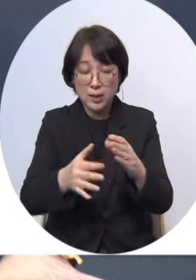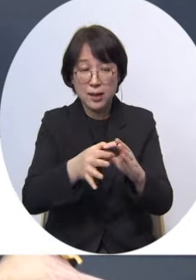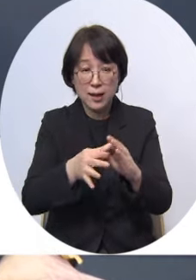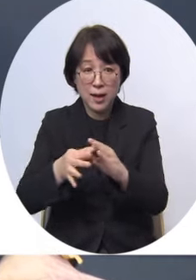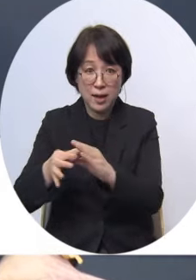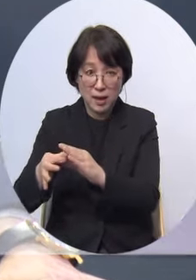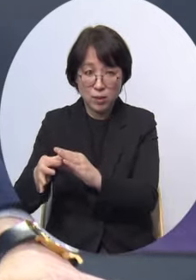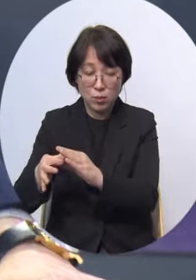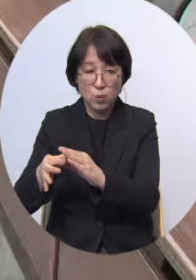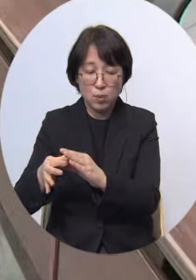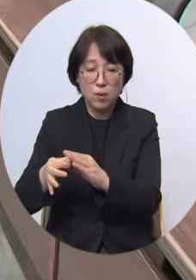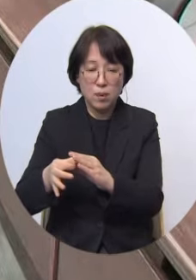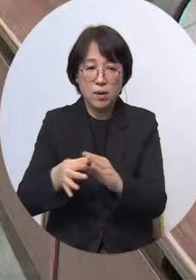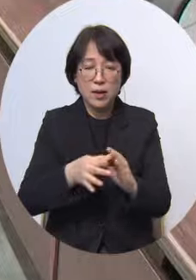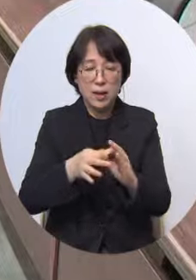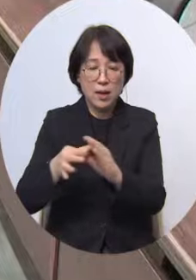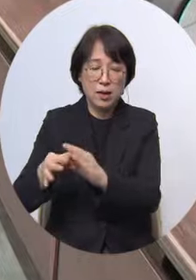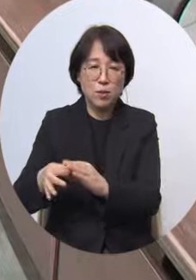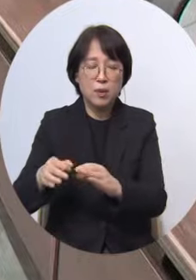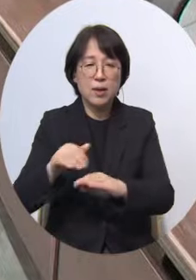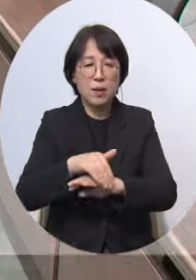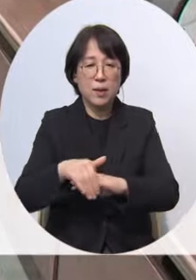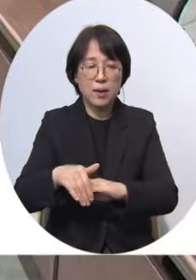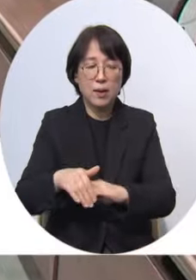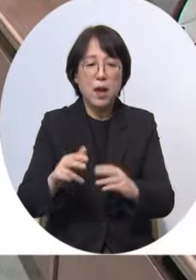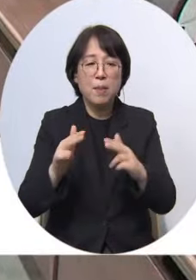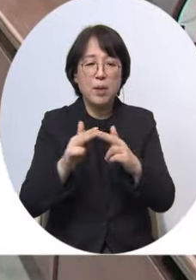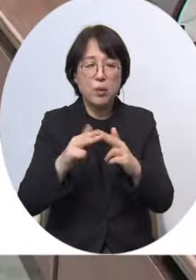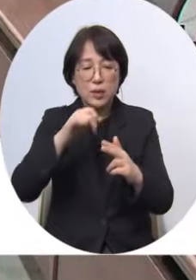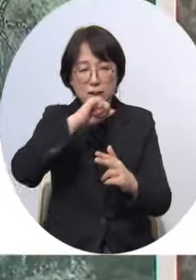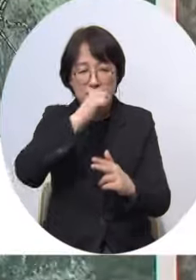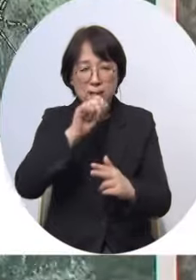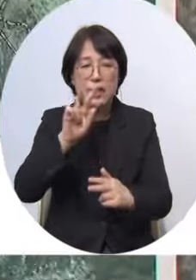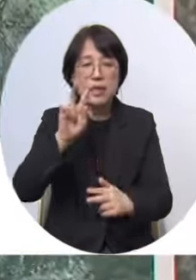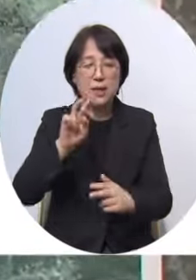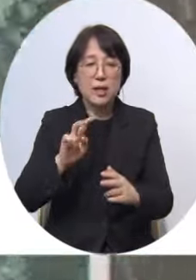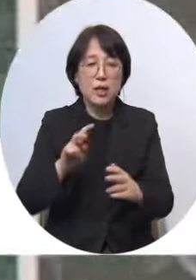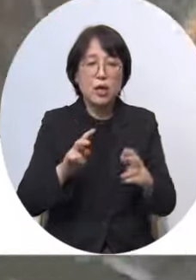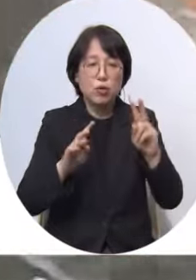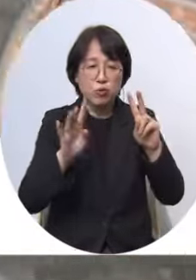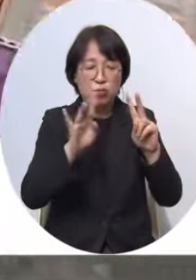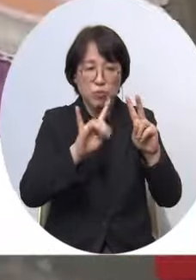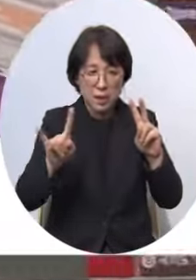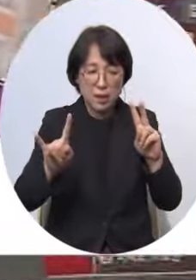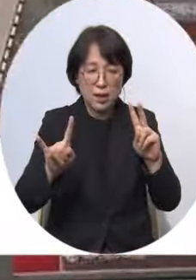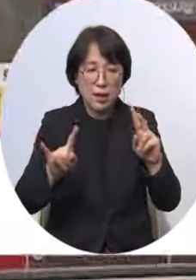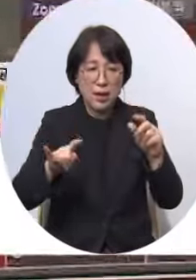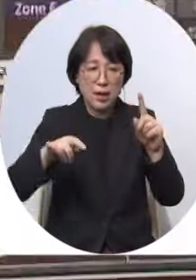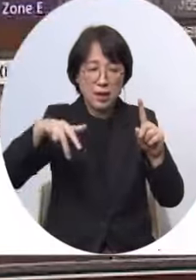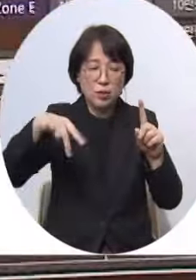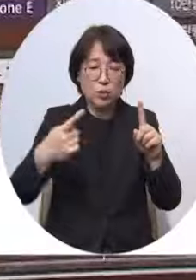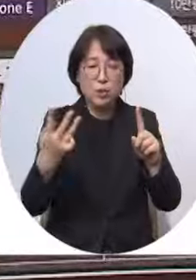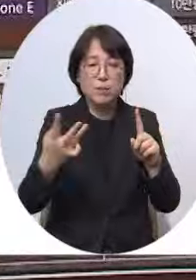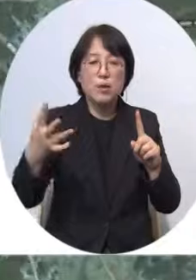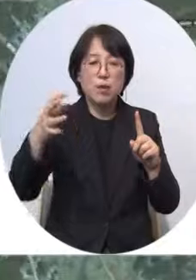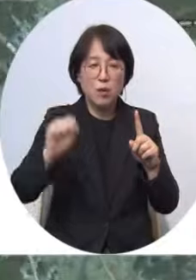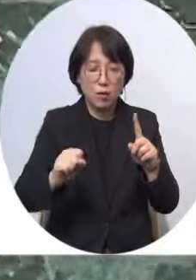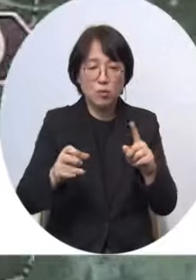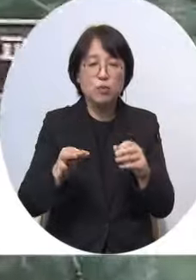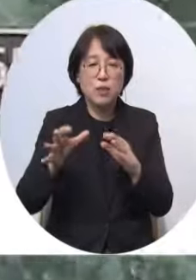해나갈 방침이고요. 아울러 올해 반도체 예산에 22년 대비 2배 규모인 1조 3천억 원을